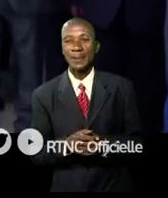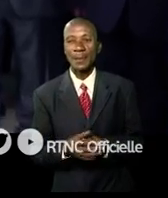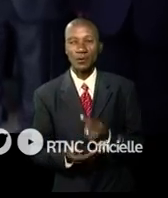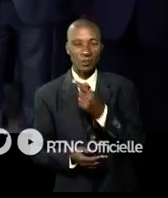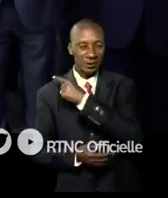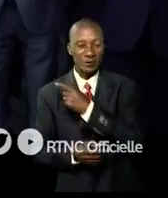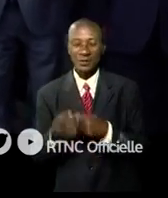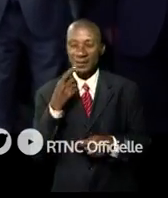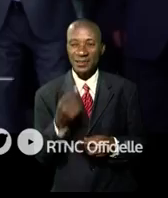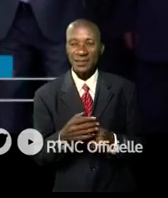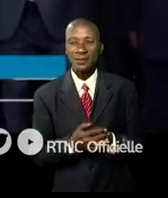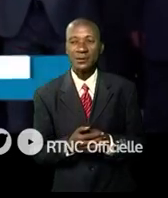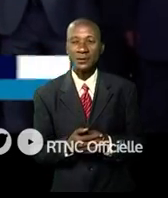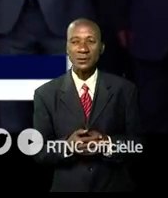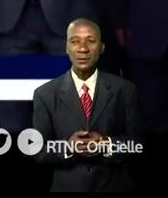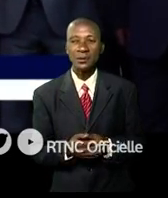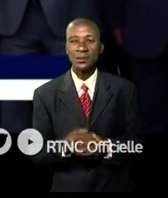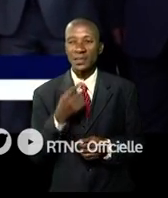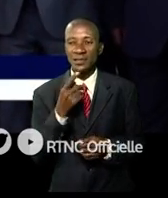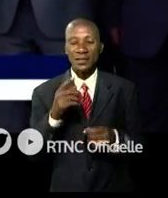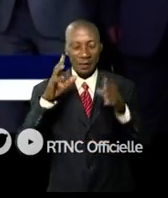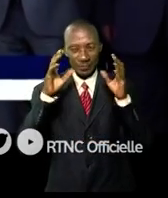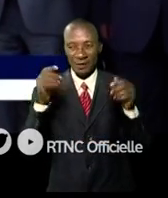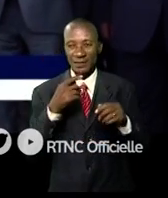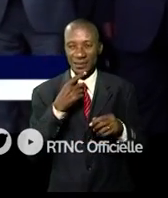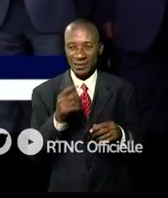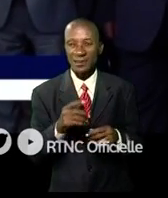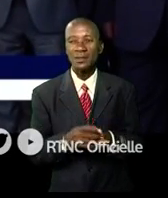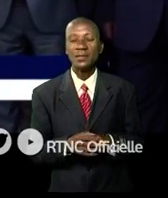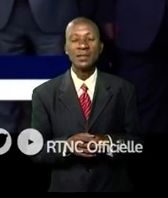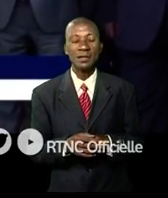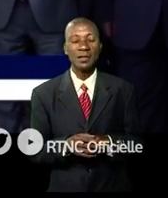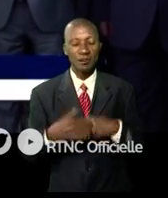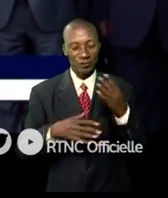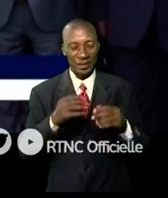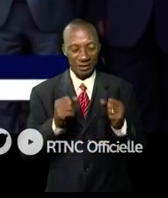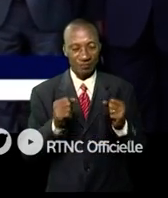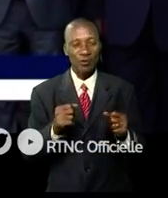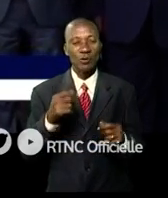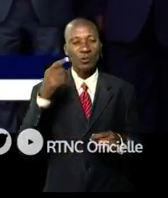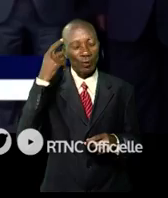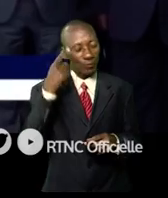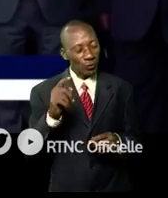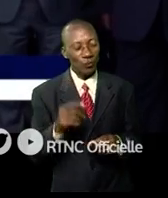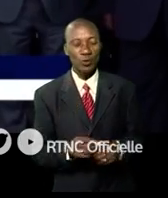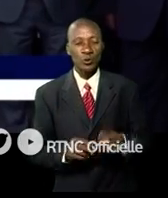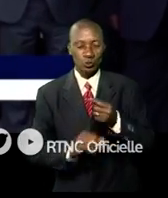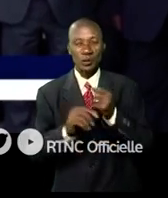plus les dépenses d'imprimerie. Je ne les liquiderai